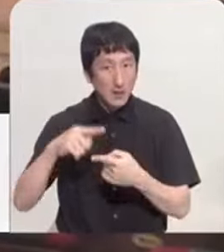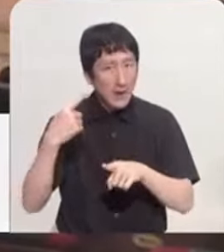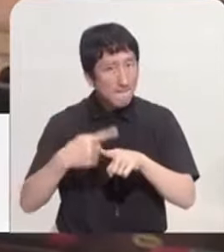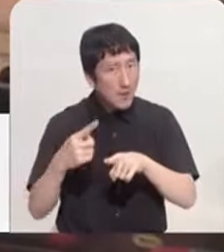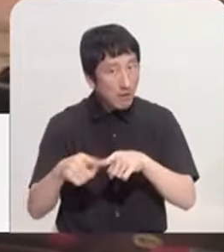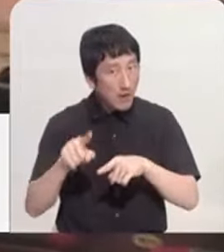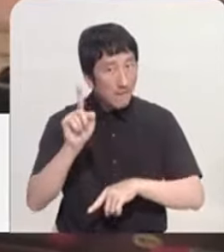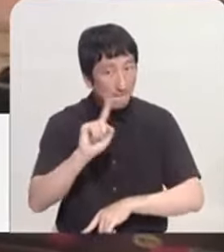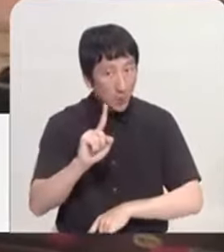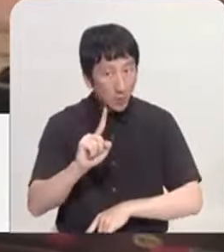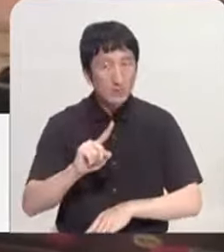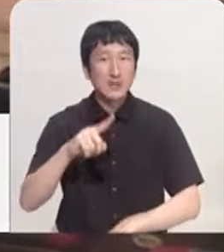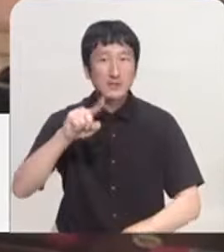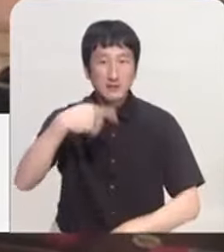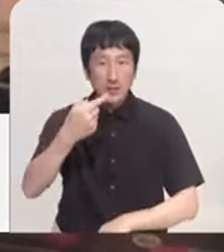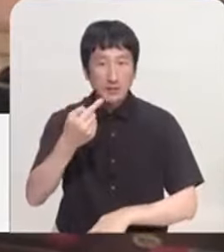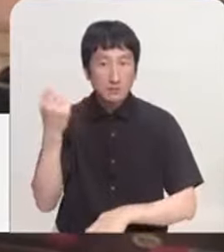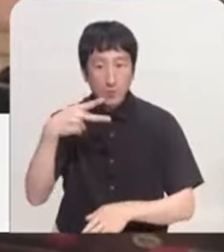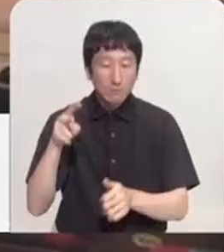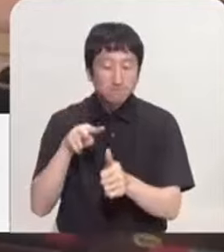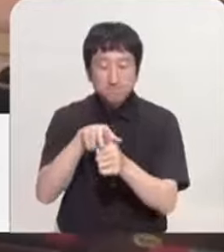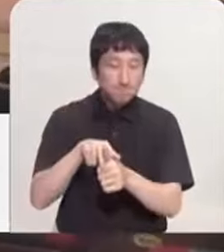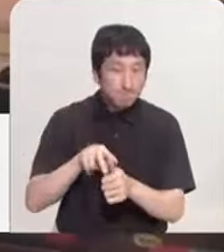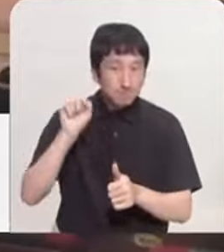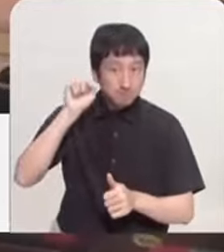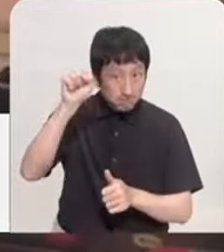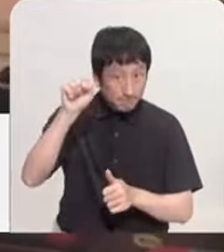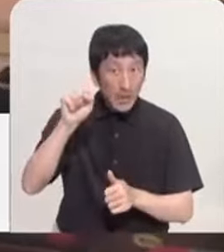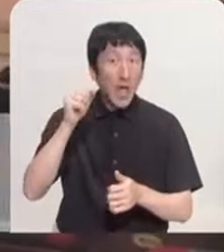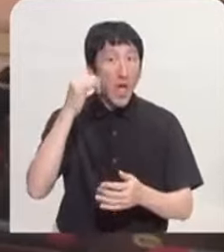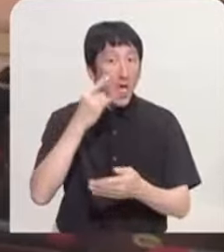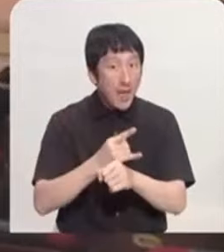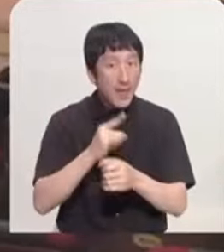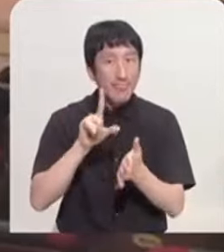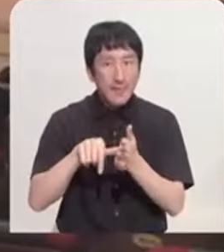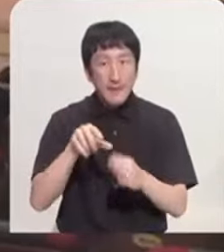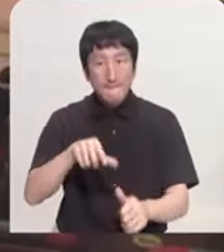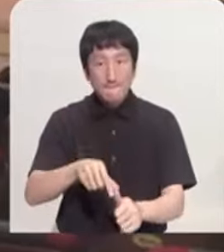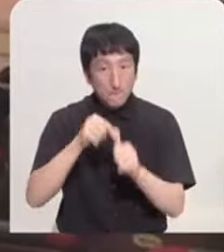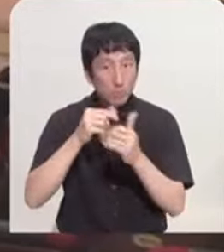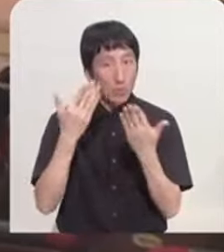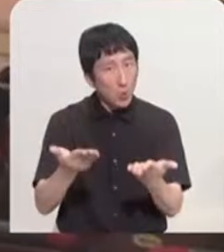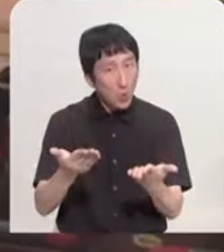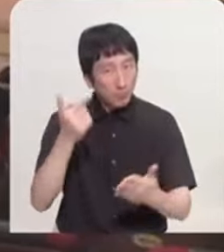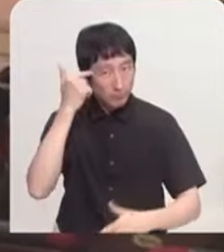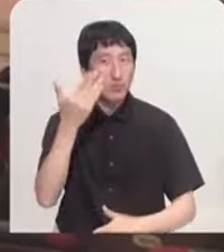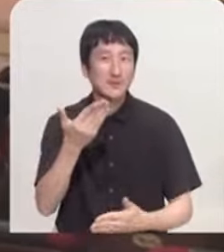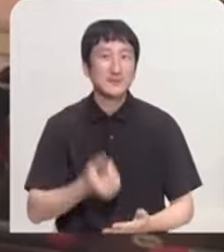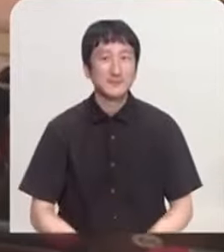출마할 때 뽑을 의향에 있는지도 조사했습니다 계속해서 안태성 기자가 보도합니다